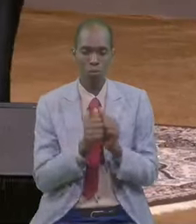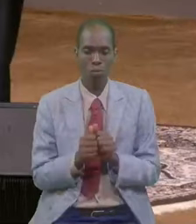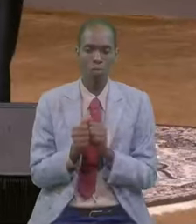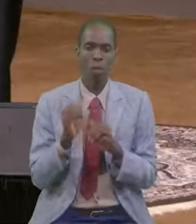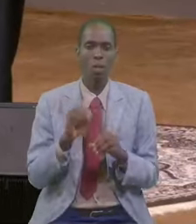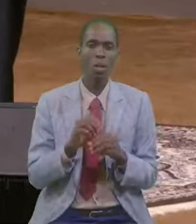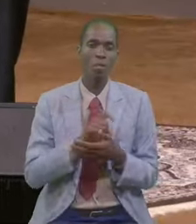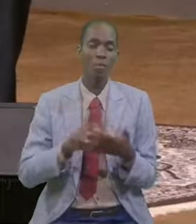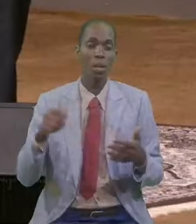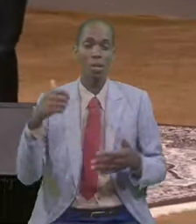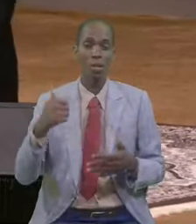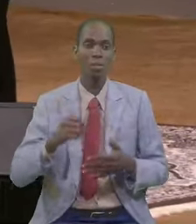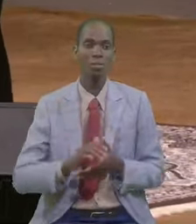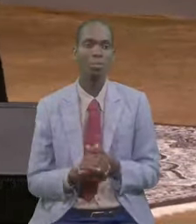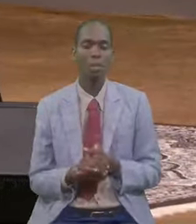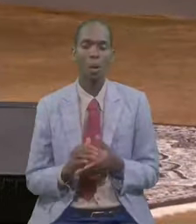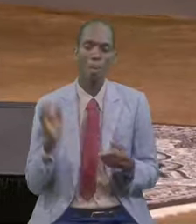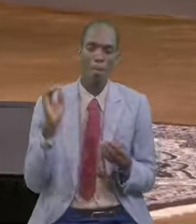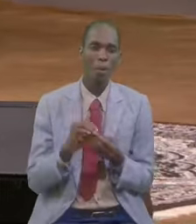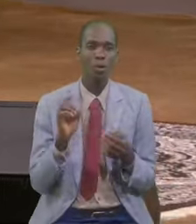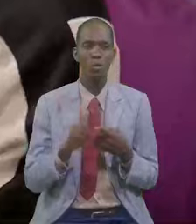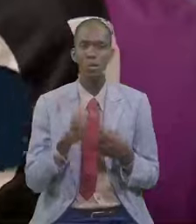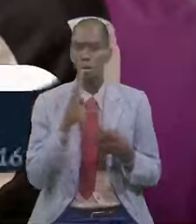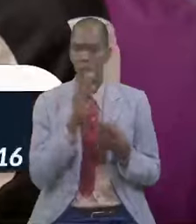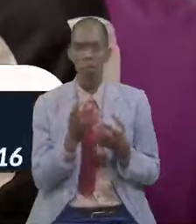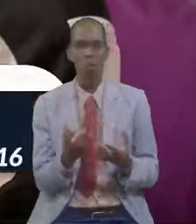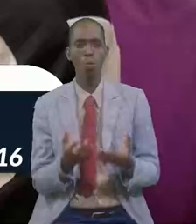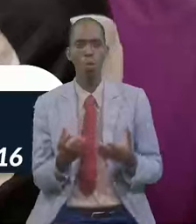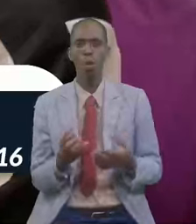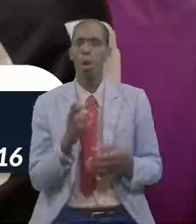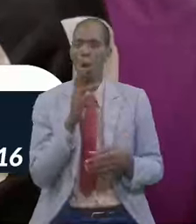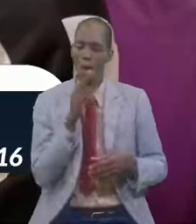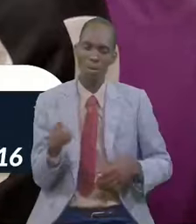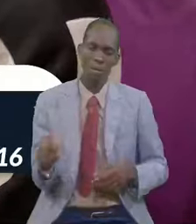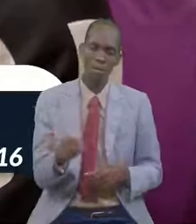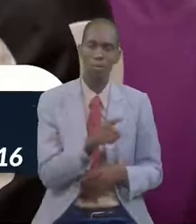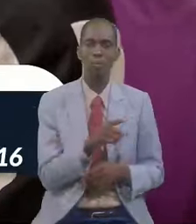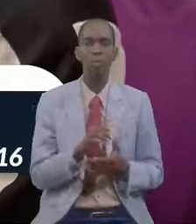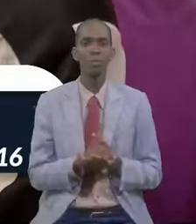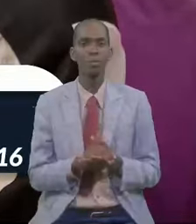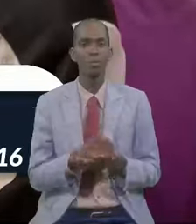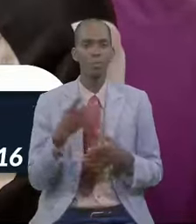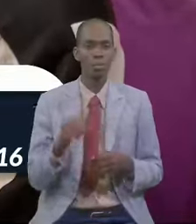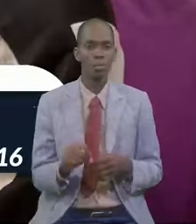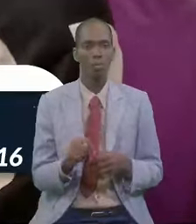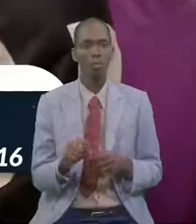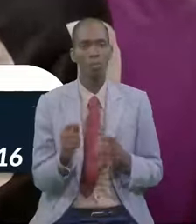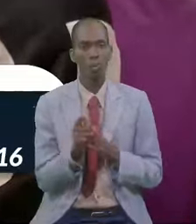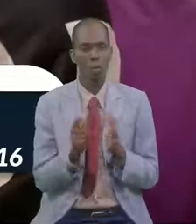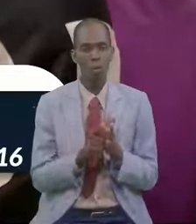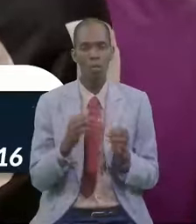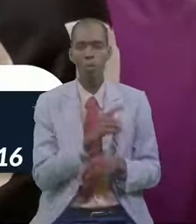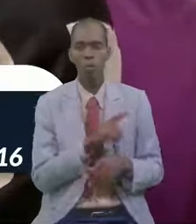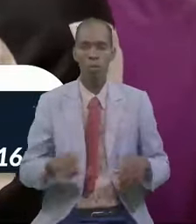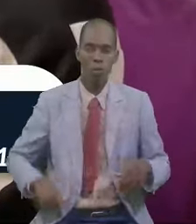tous justes. Verset 11. Ils sont plus précieux que l'or. La loi